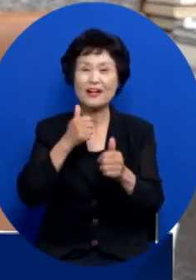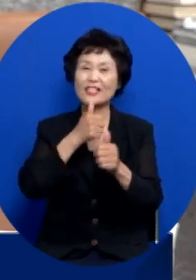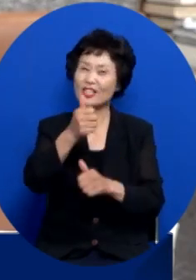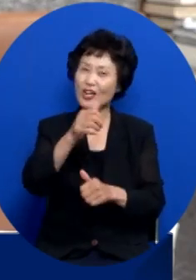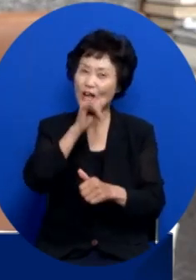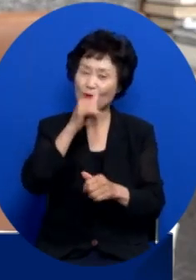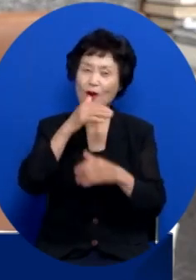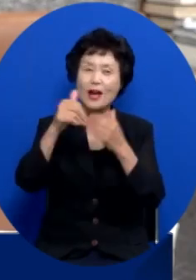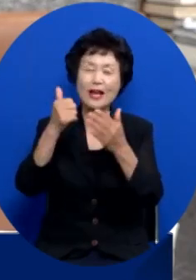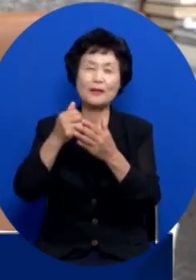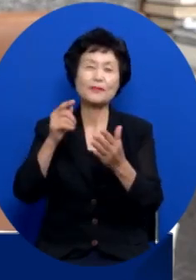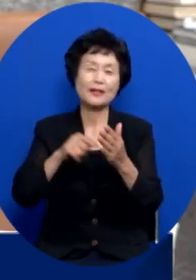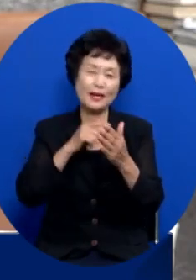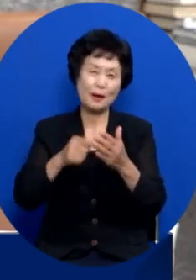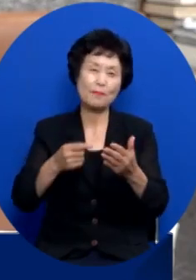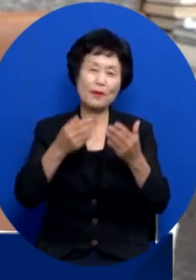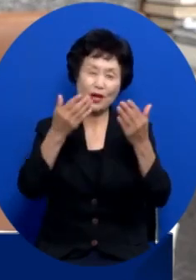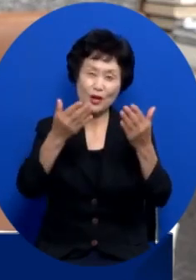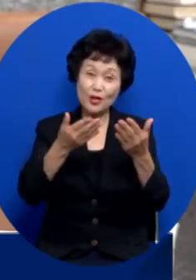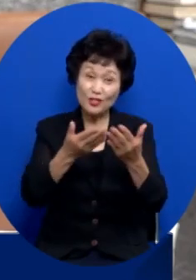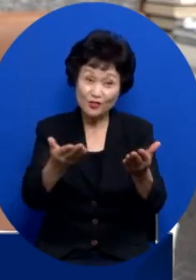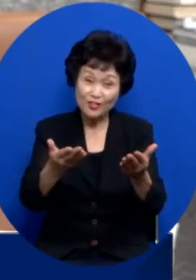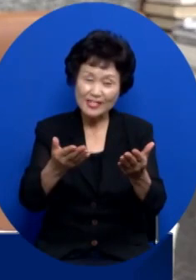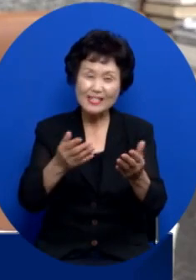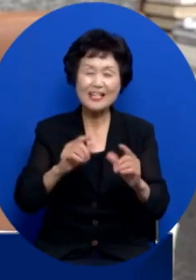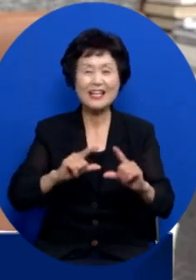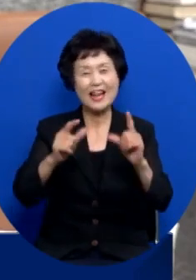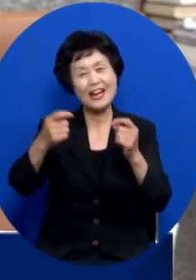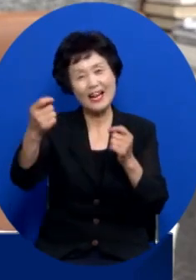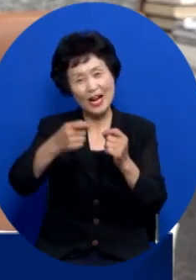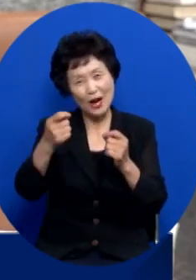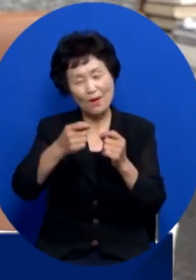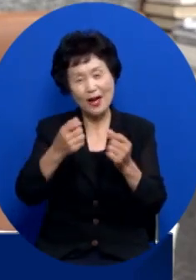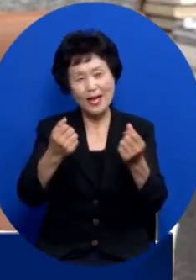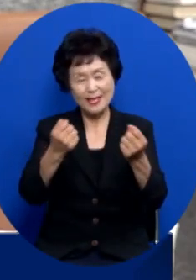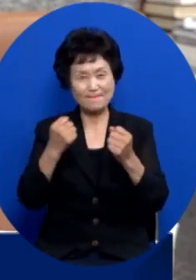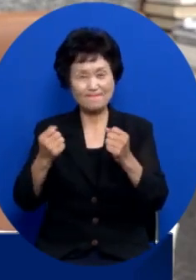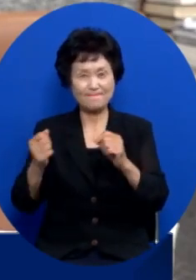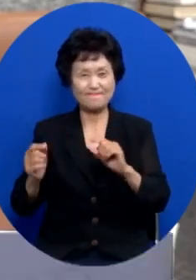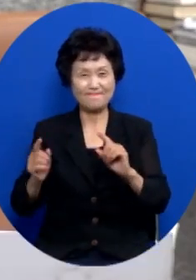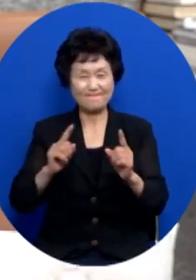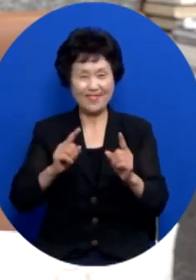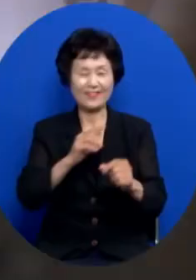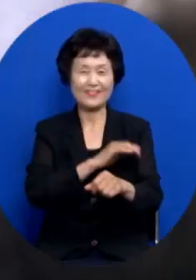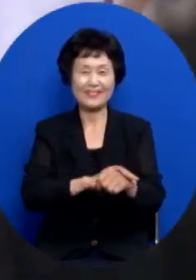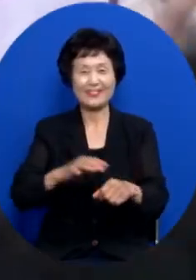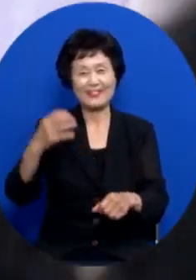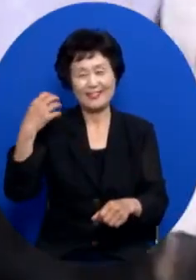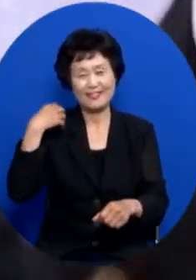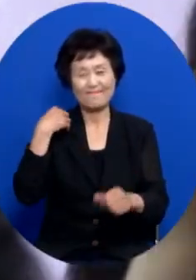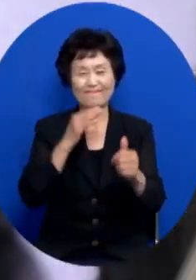날이 다가오고 있으니까 힘을 내서 한번 잘 감당했으면 좋겠습니다.